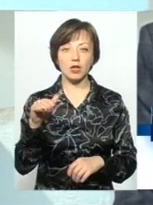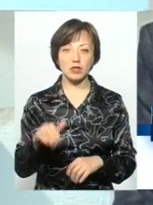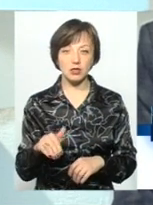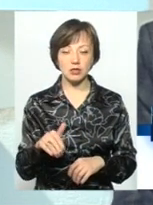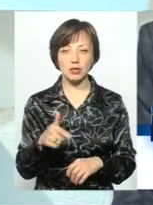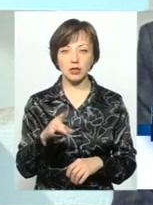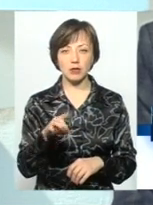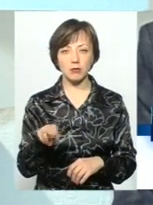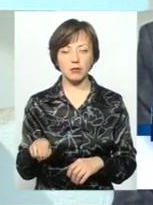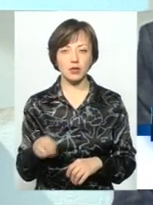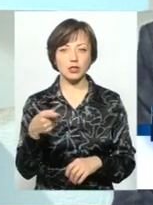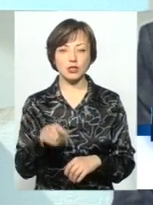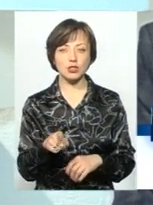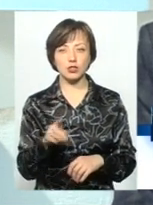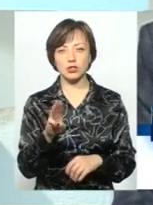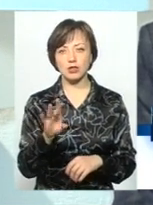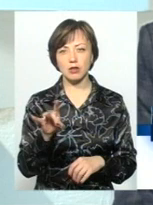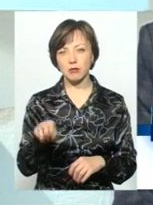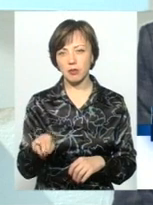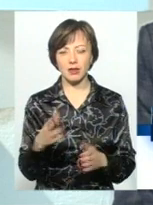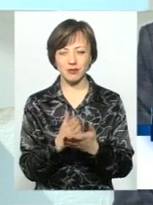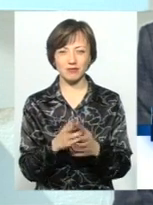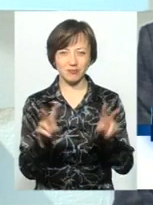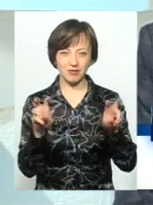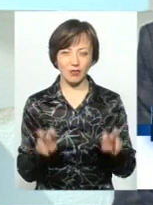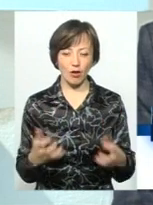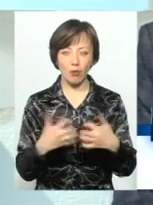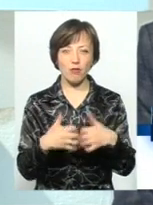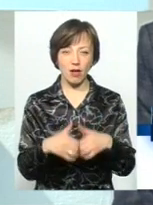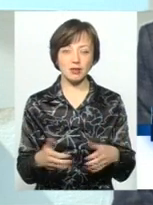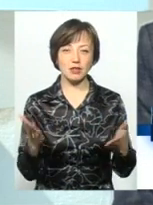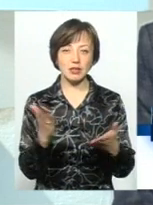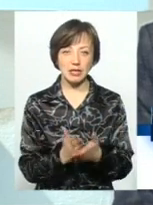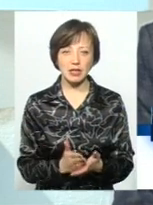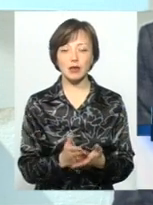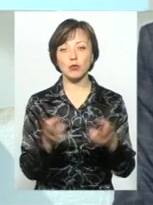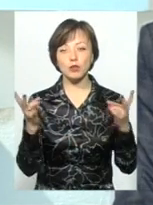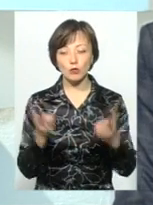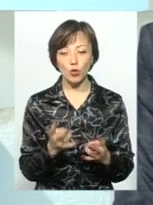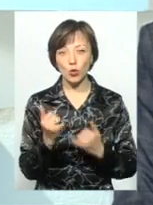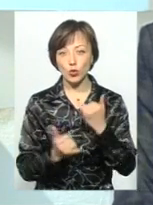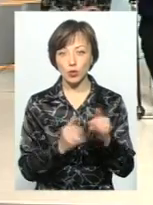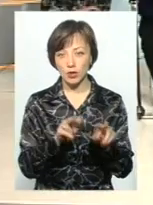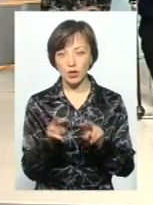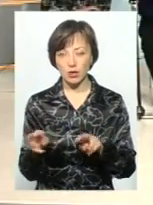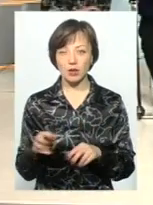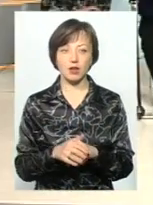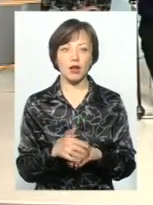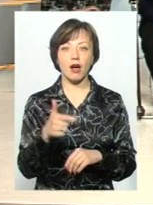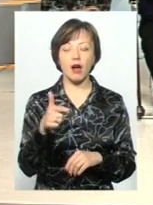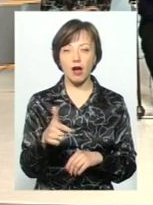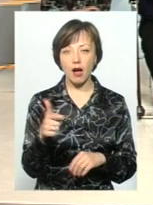ГРП, 1000 ШРП, тобто є певне обладнання, яке потребує стабільного догляду за ним. ГРП – це